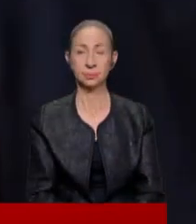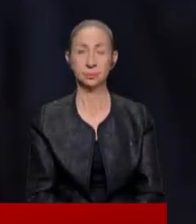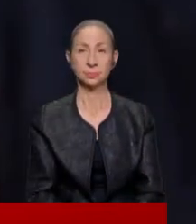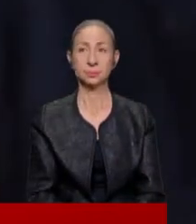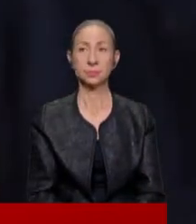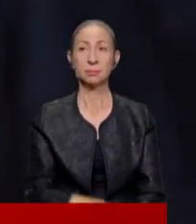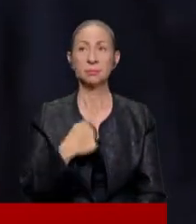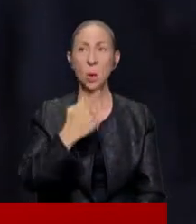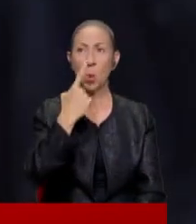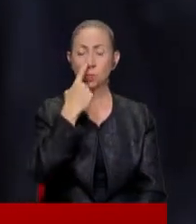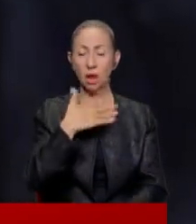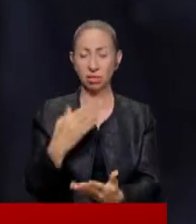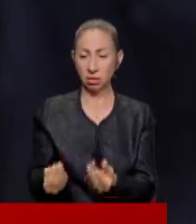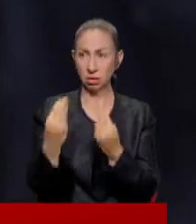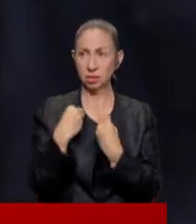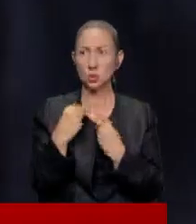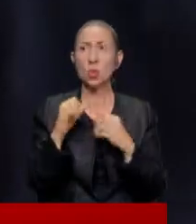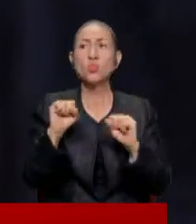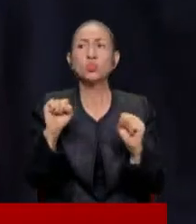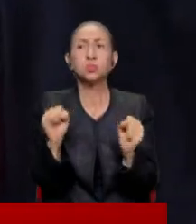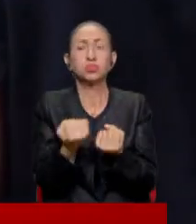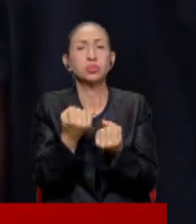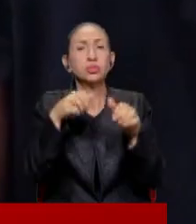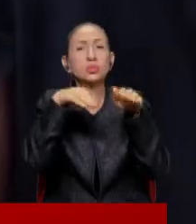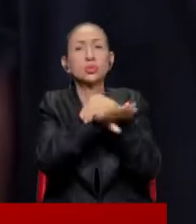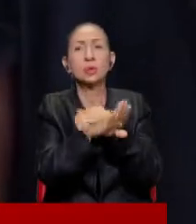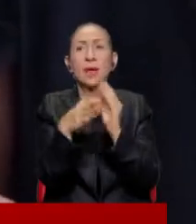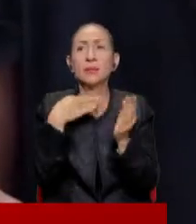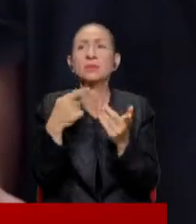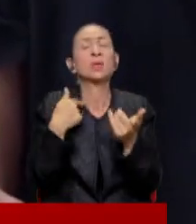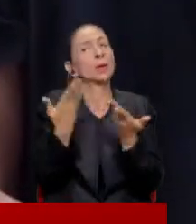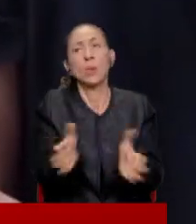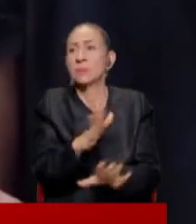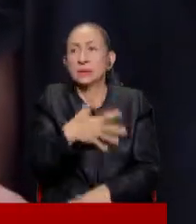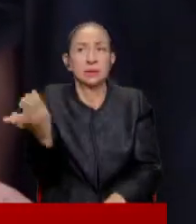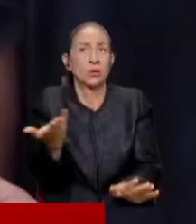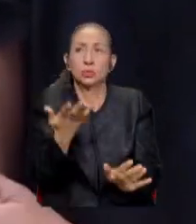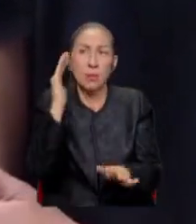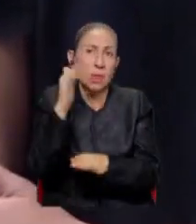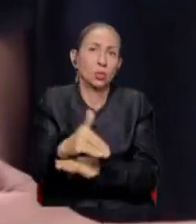burada. Bize kokmuş et getirildi, dondurulmuş bir şekilde. Biz bunu kabul etmek istemiyoruz, mağduruz.